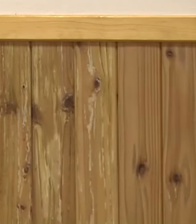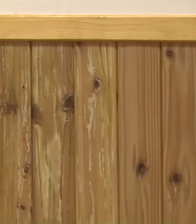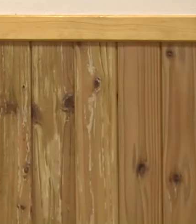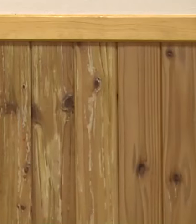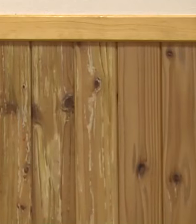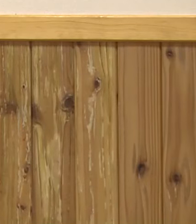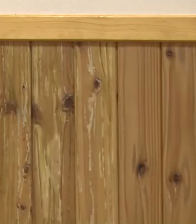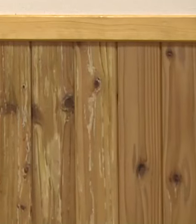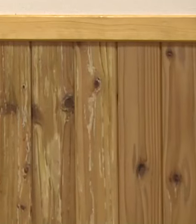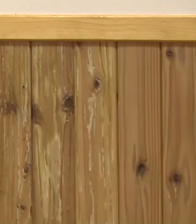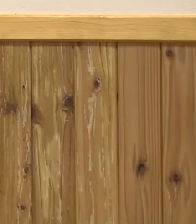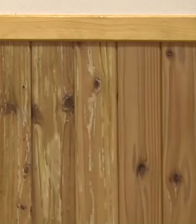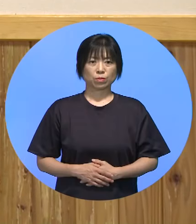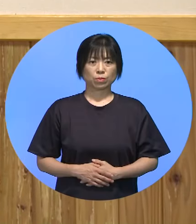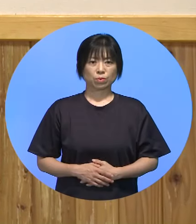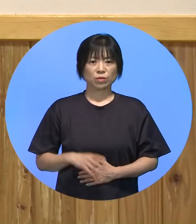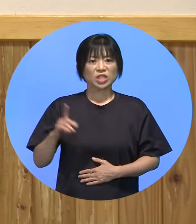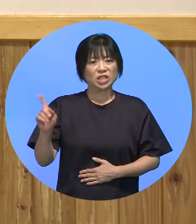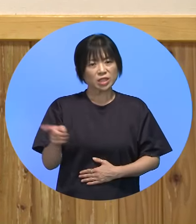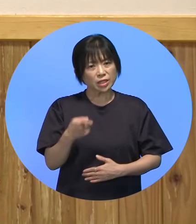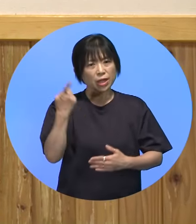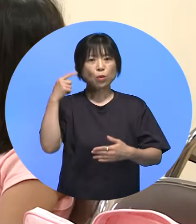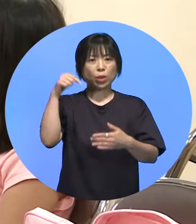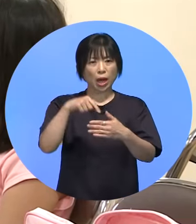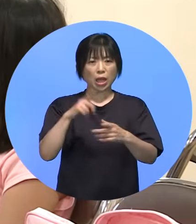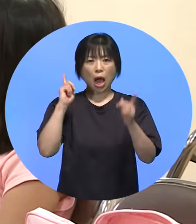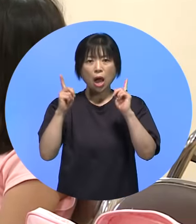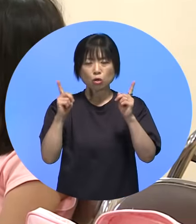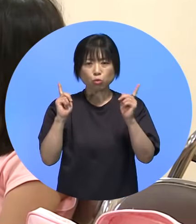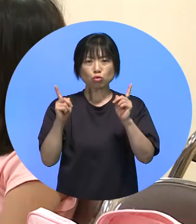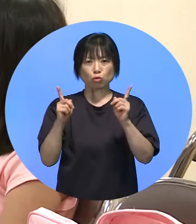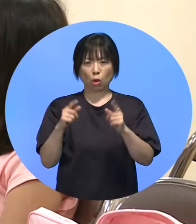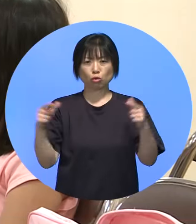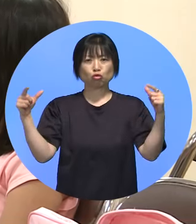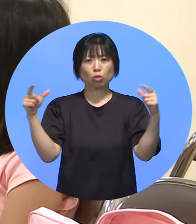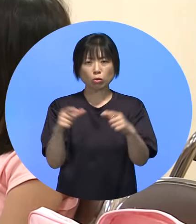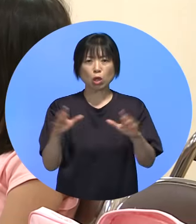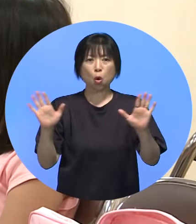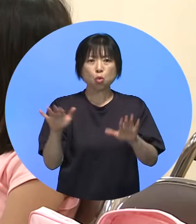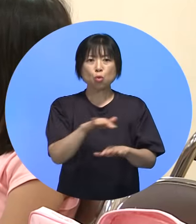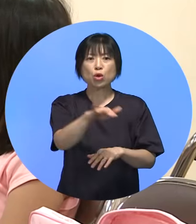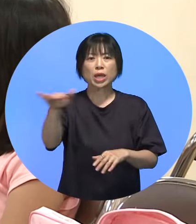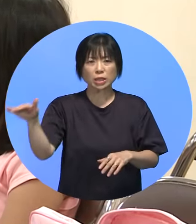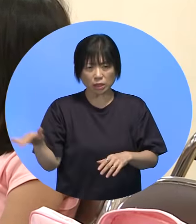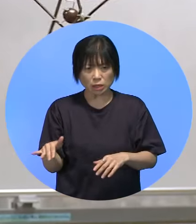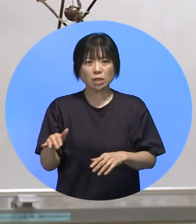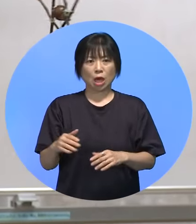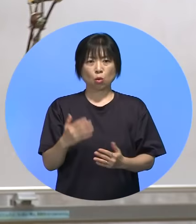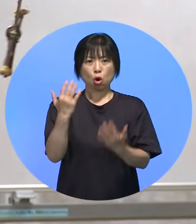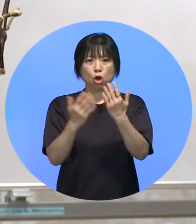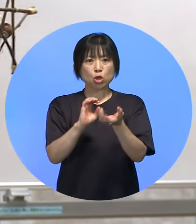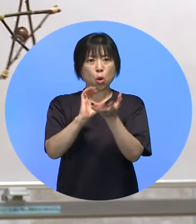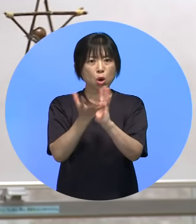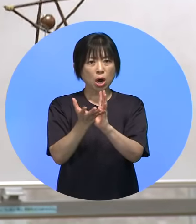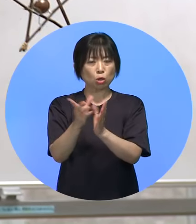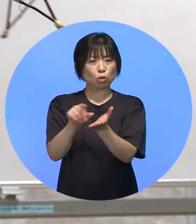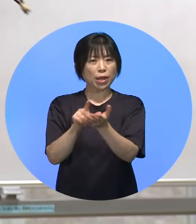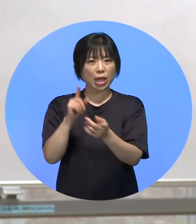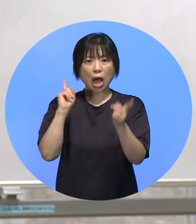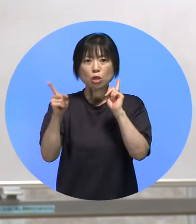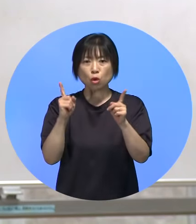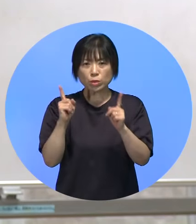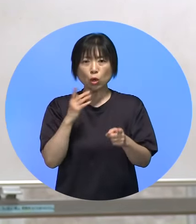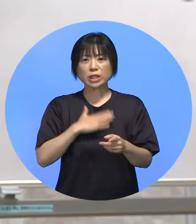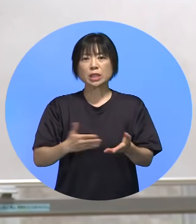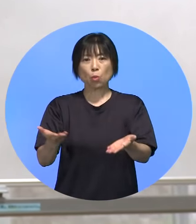たあのいろんな自然これは自然の中で遊ぶ機会の少なくなった子どもたちに草花を使った